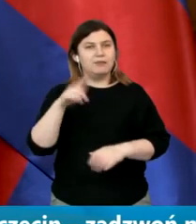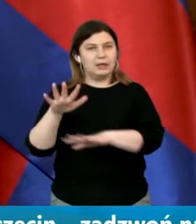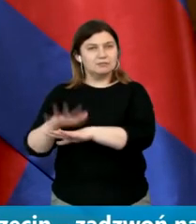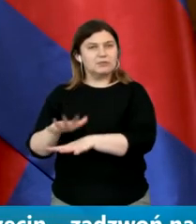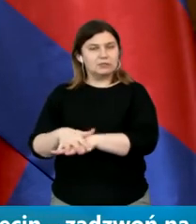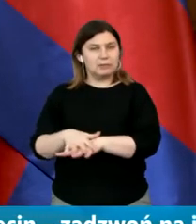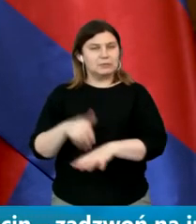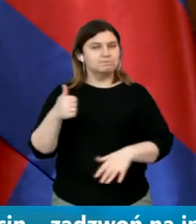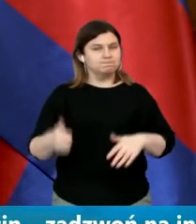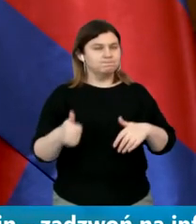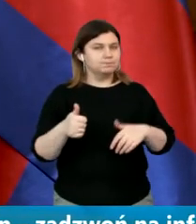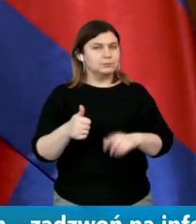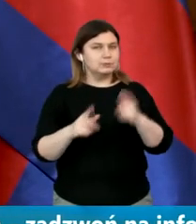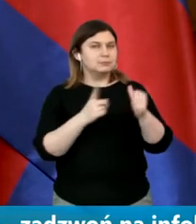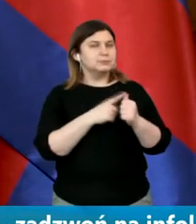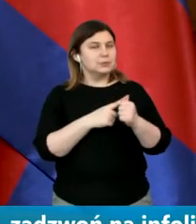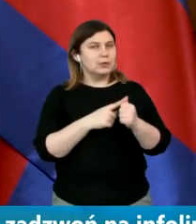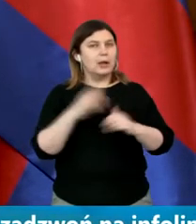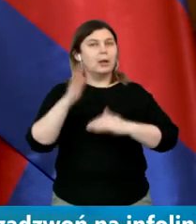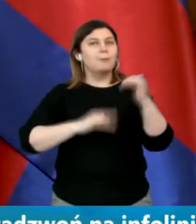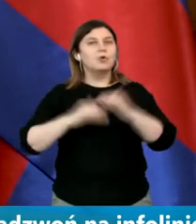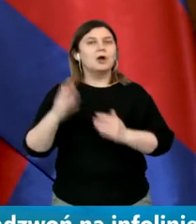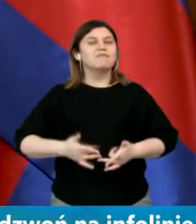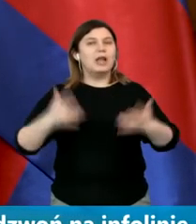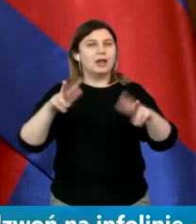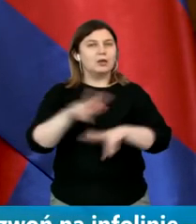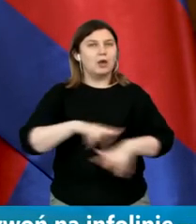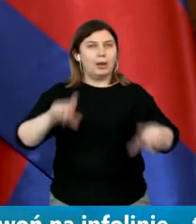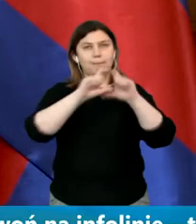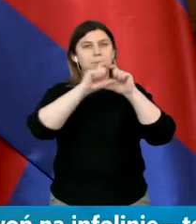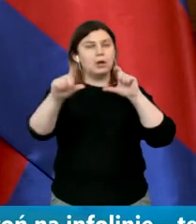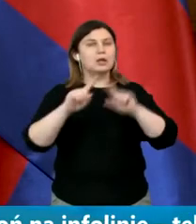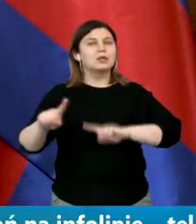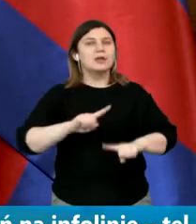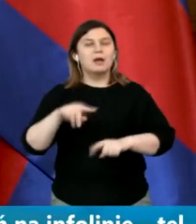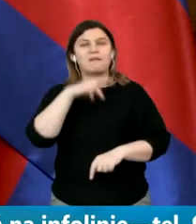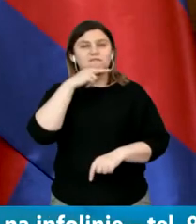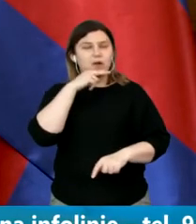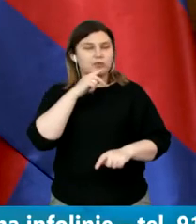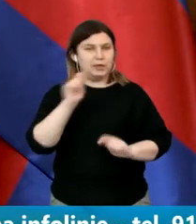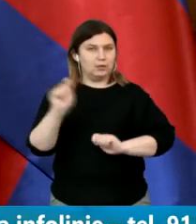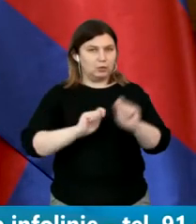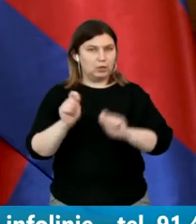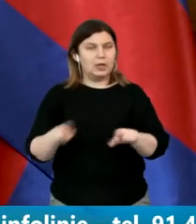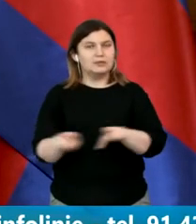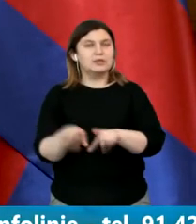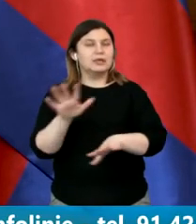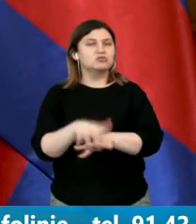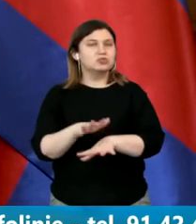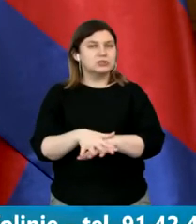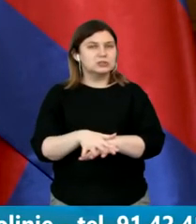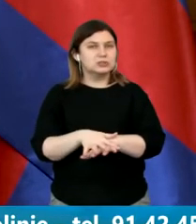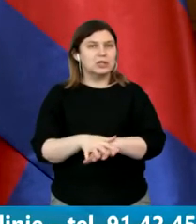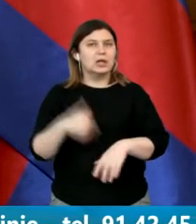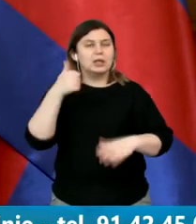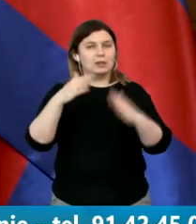Państwo pamiętacie, system w budownictwie wielorodzinnym, który zależny jest od zużycia wody i system w budownictwie